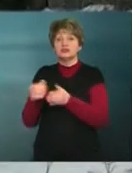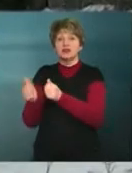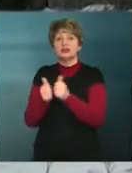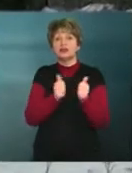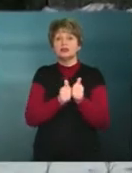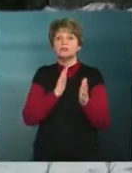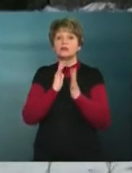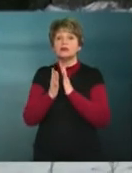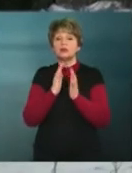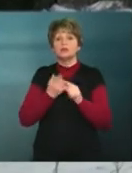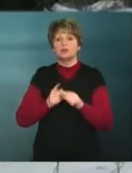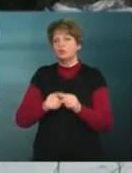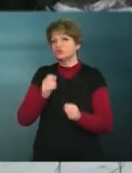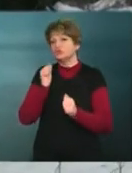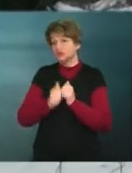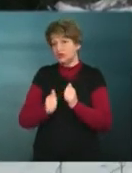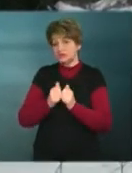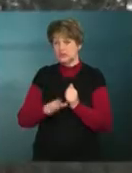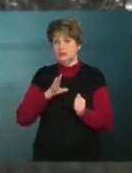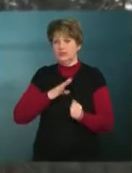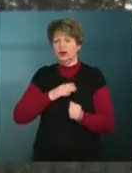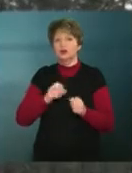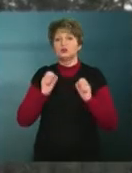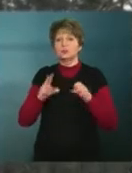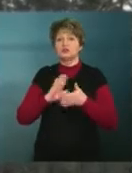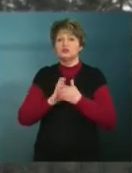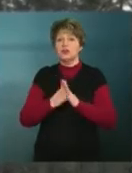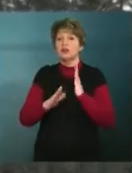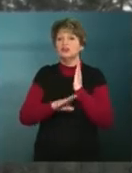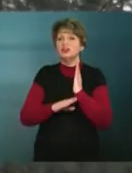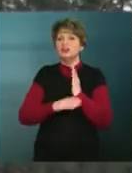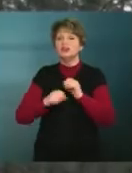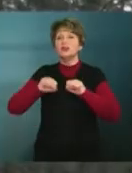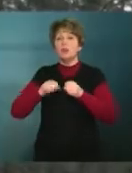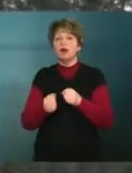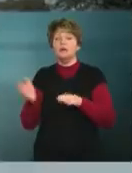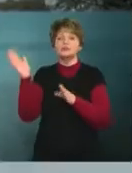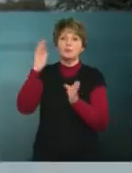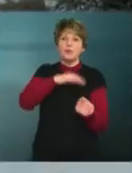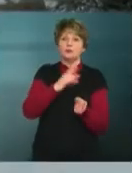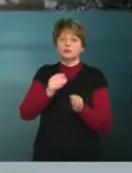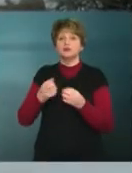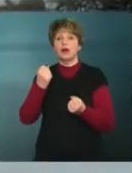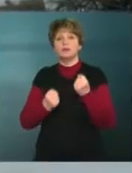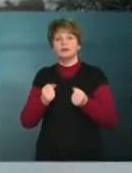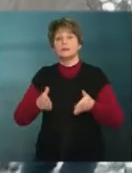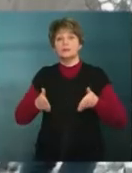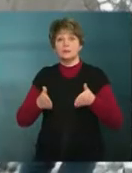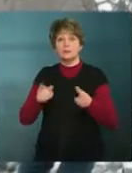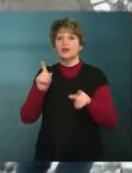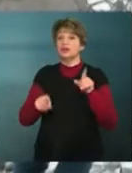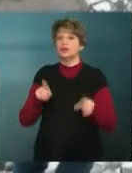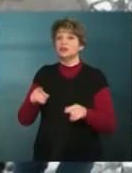а тому часто трапляються надзвичайні ситуації. Дерева ламаються, падають на проїжджі частини, а іноді і на